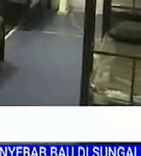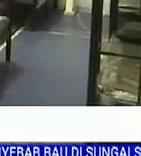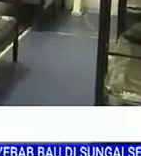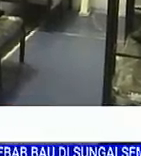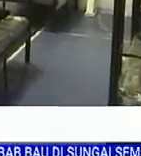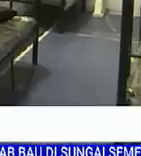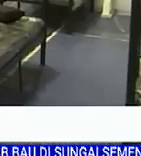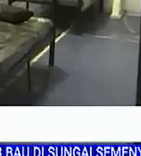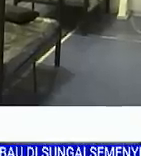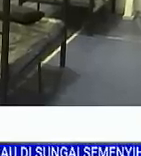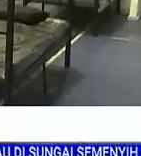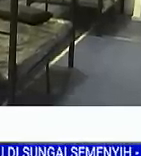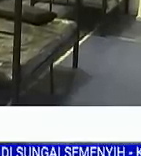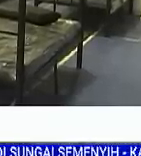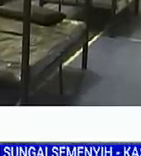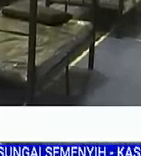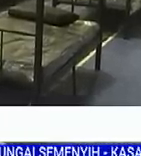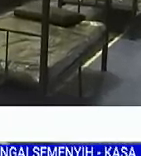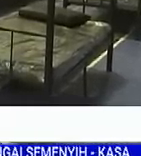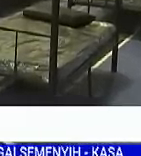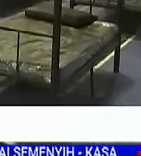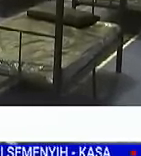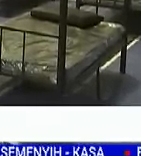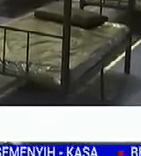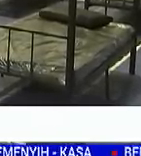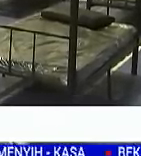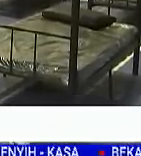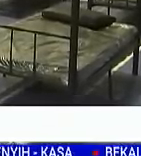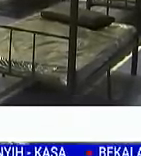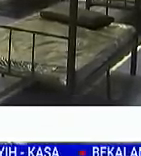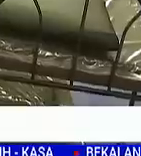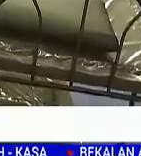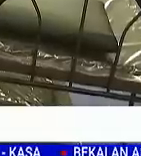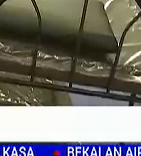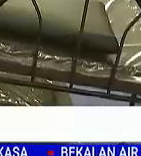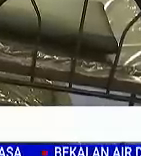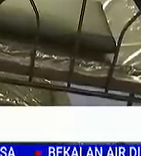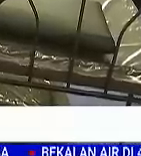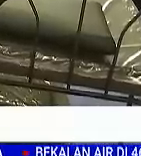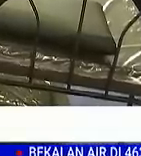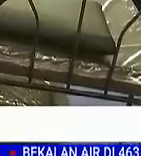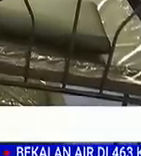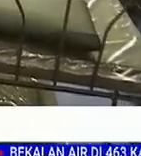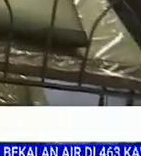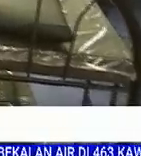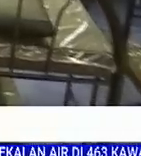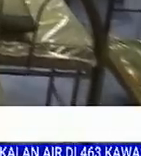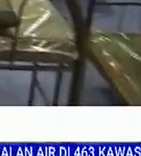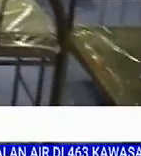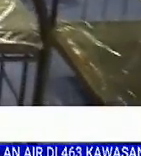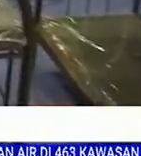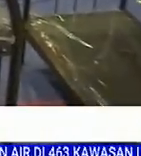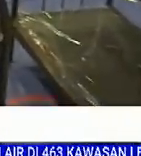sedia ada bagi keselesaan pesakit katanya lagi Kementerian kesihatan Malaysia juga menyediakan pusat penilaian covid-19 untuk